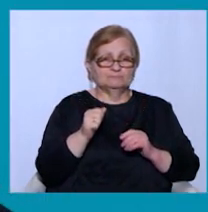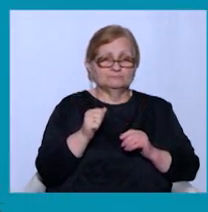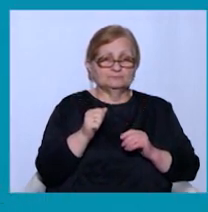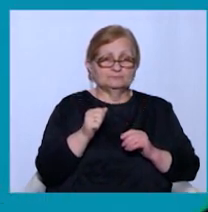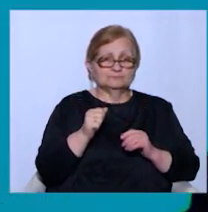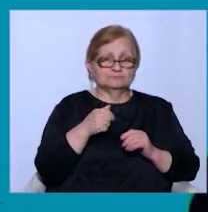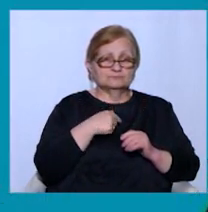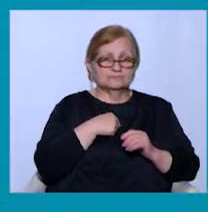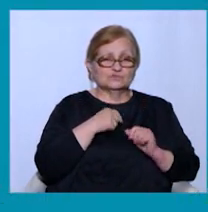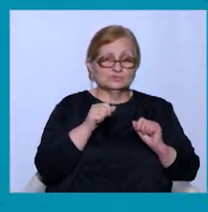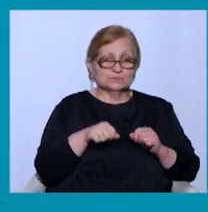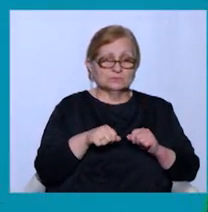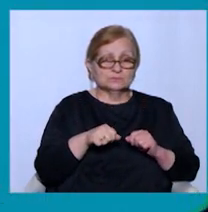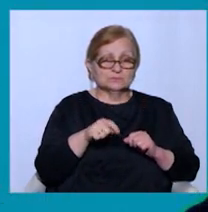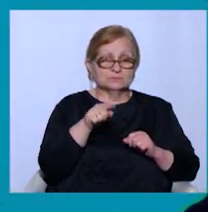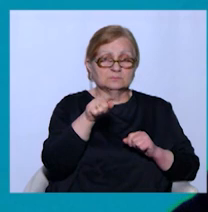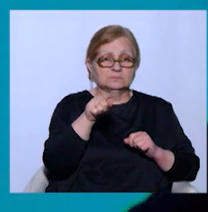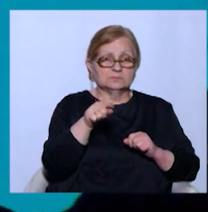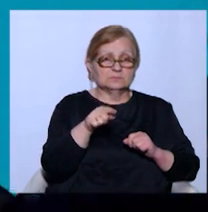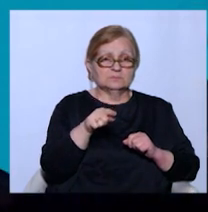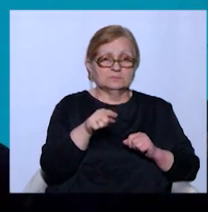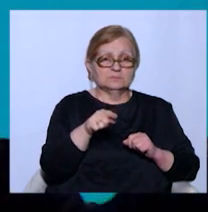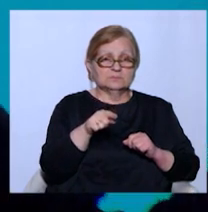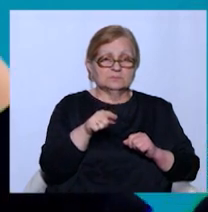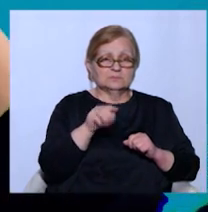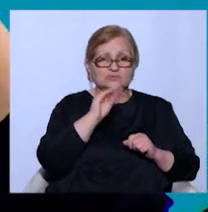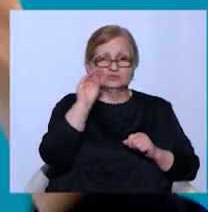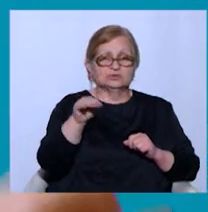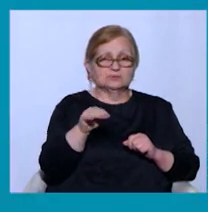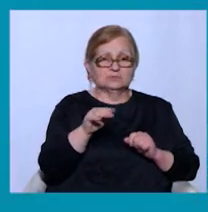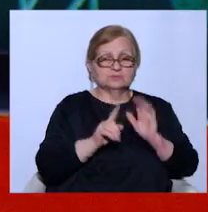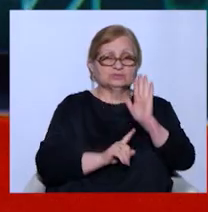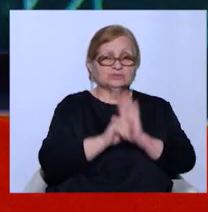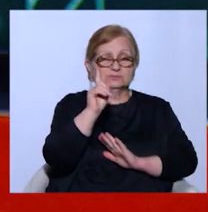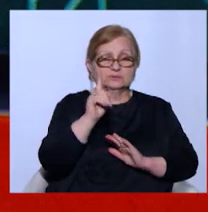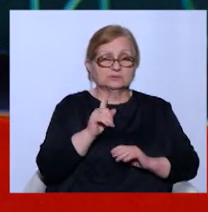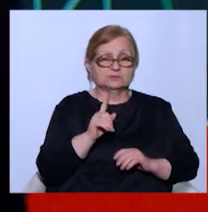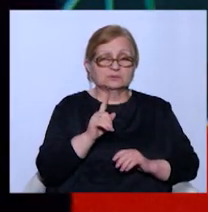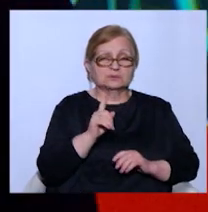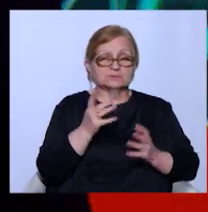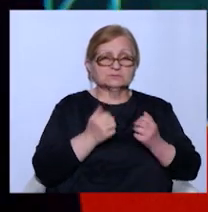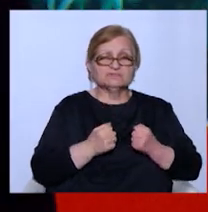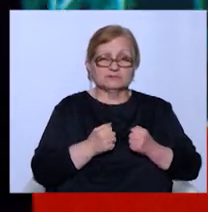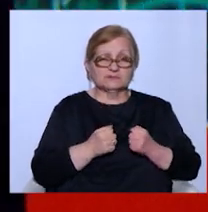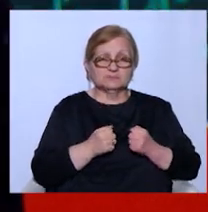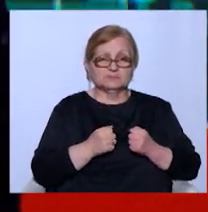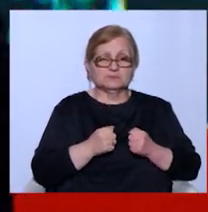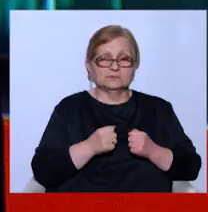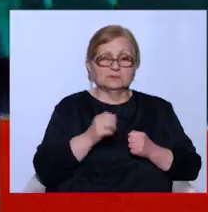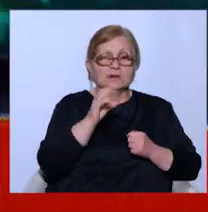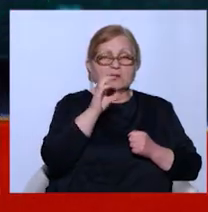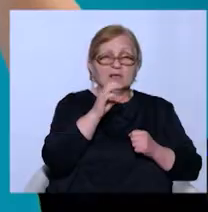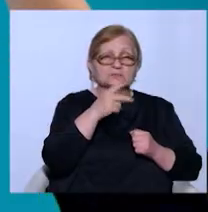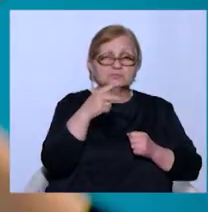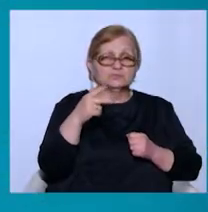ახლა ჩვენ შეგვიძლია H-ის ეს მნიშვნელობა შევიტანოთ საწყის ფორმულაში, ხო? და რას მივიღებთ? S